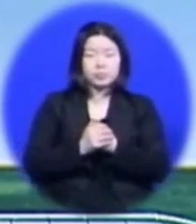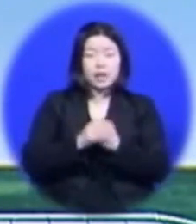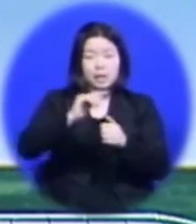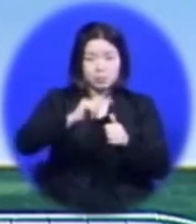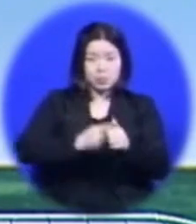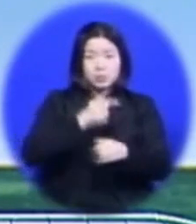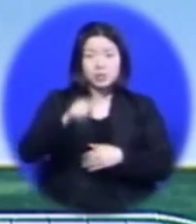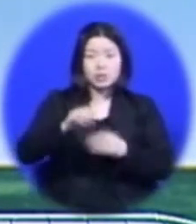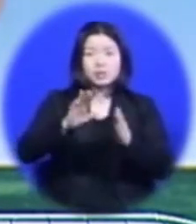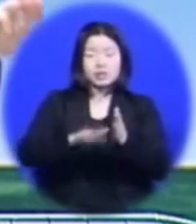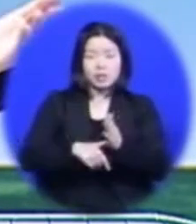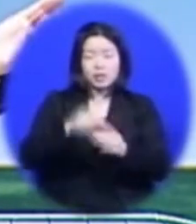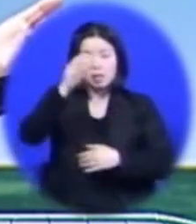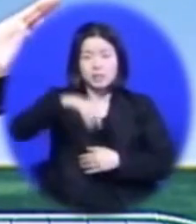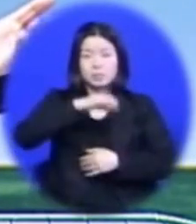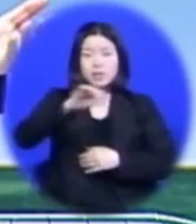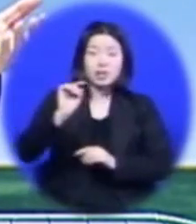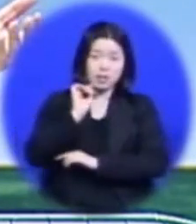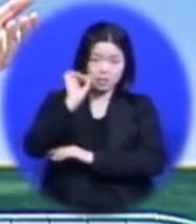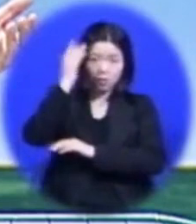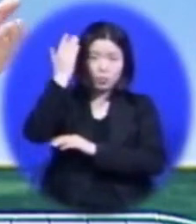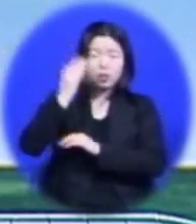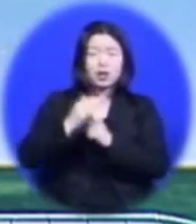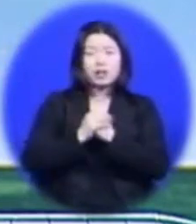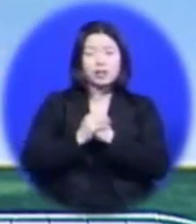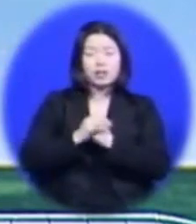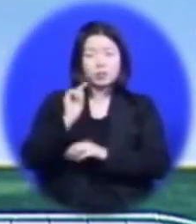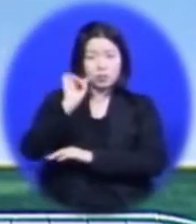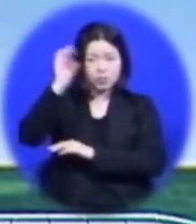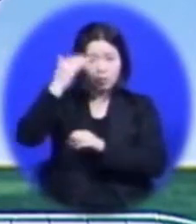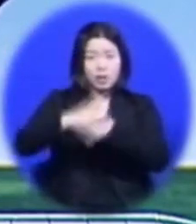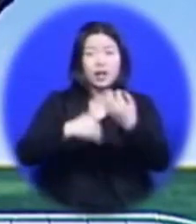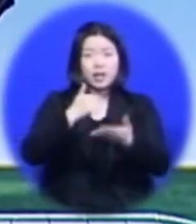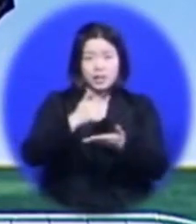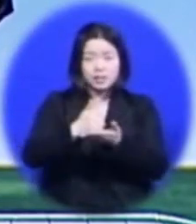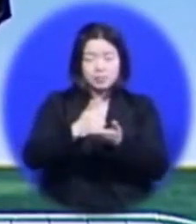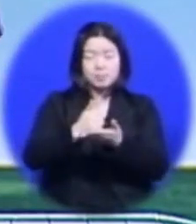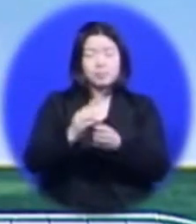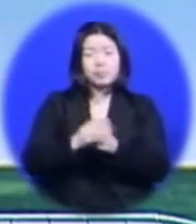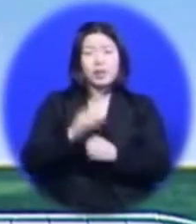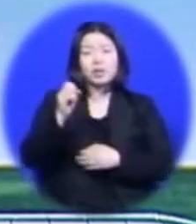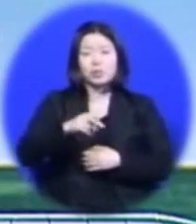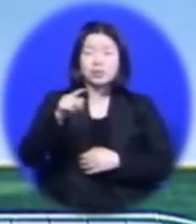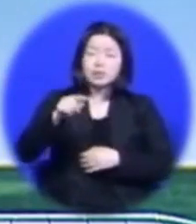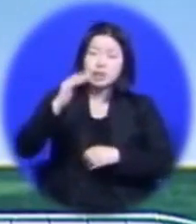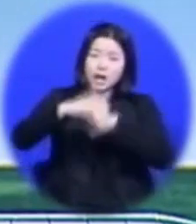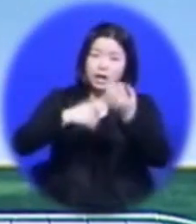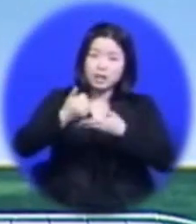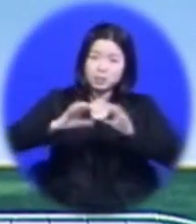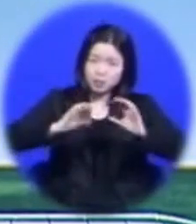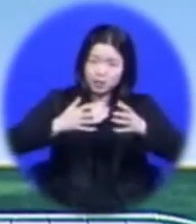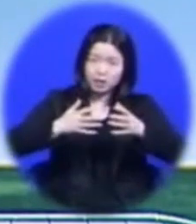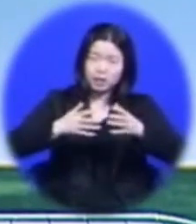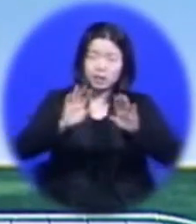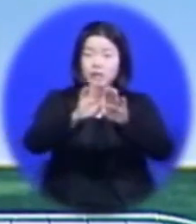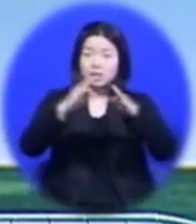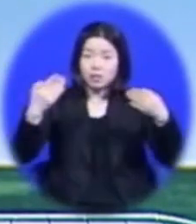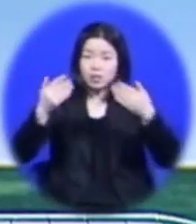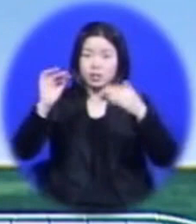비로소 그때의 십자가의 영광, 영광의 하나님, 그 하나님의 나라가